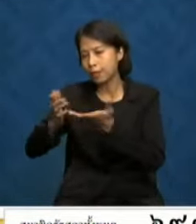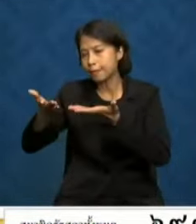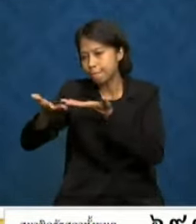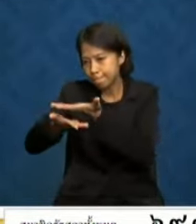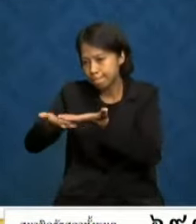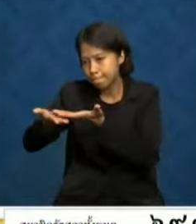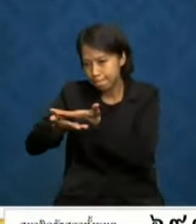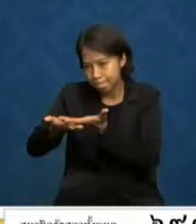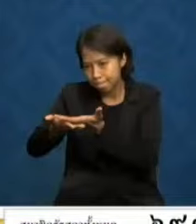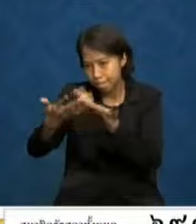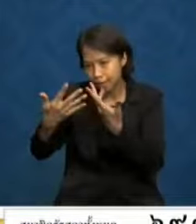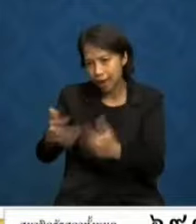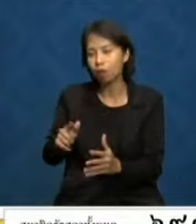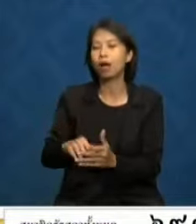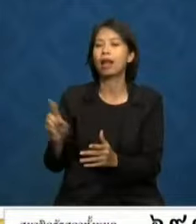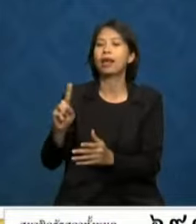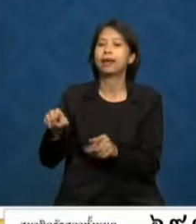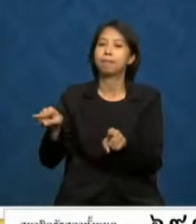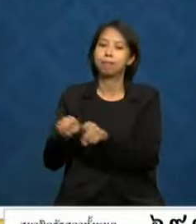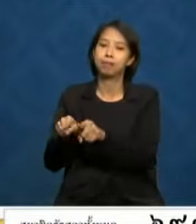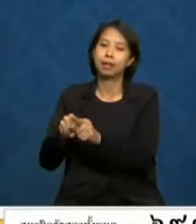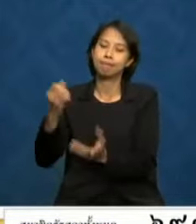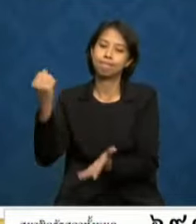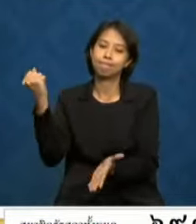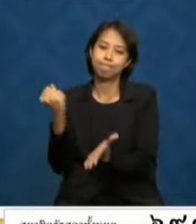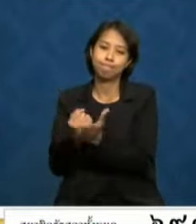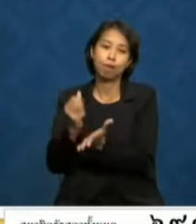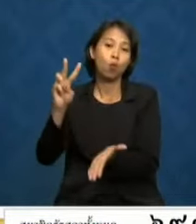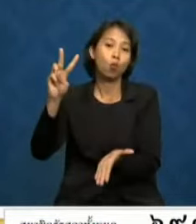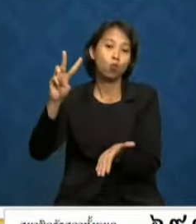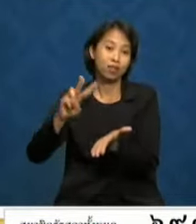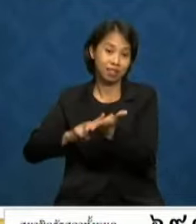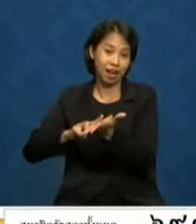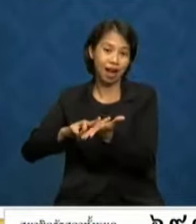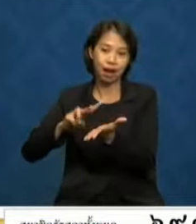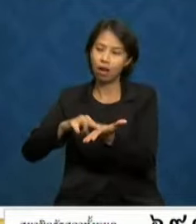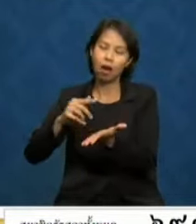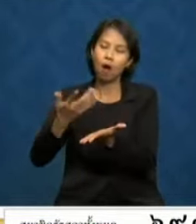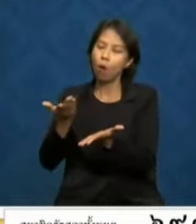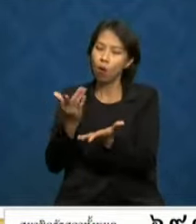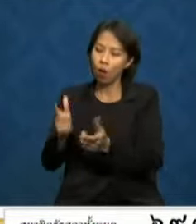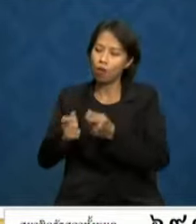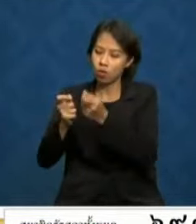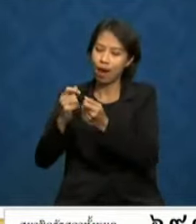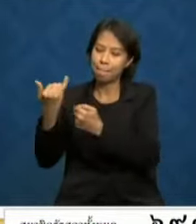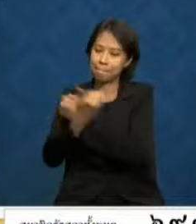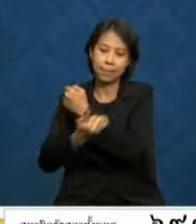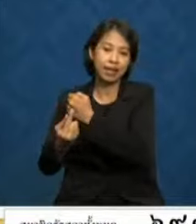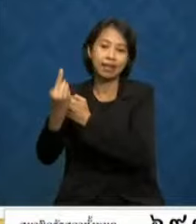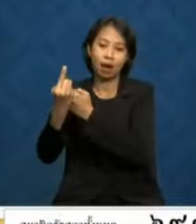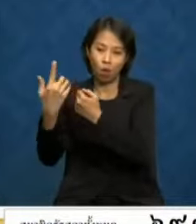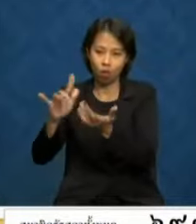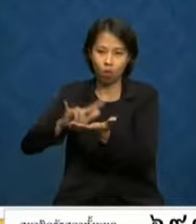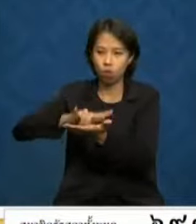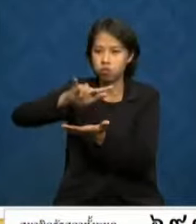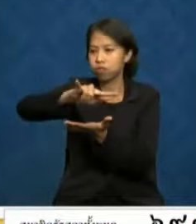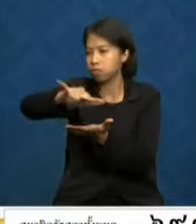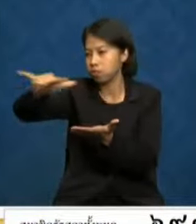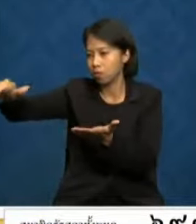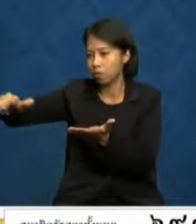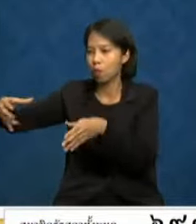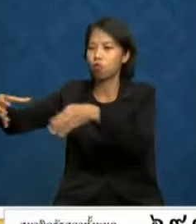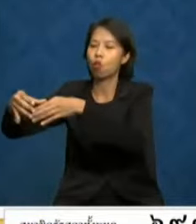ขอวีซ่าเดียวแล้วเข้าหลายประเทศการปูทางไปสู่ FTA การเจรจา PCA มันเป็นกระสุนหลายนัด